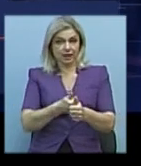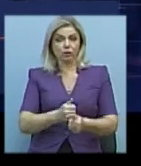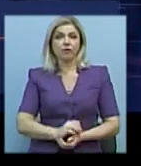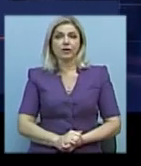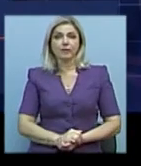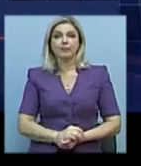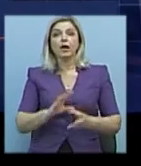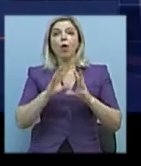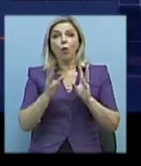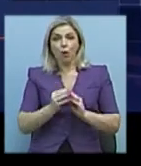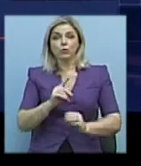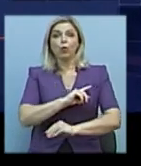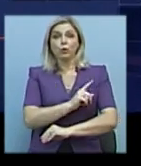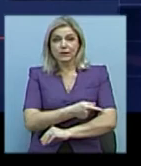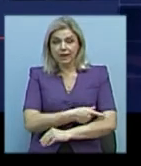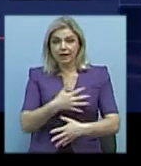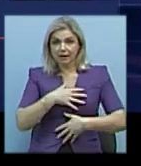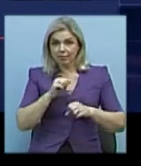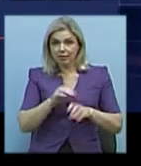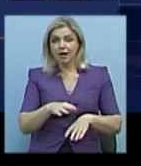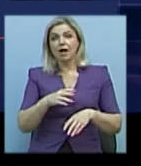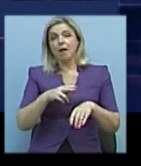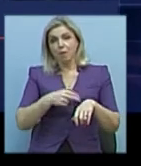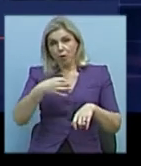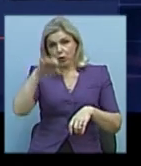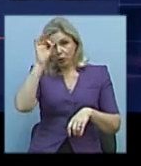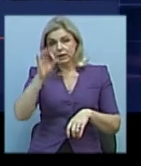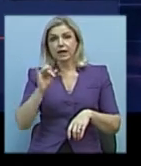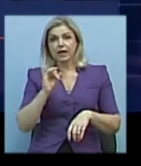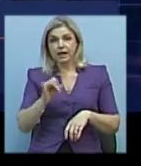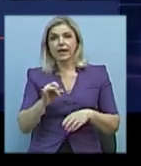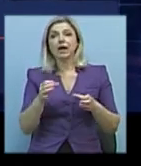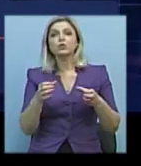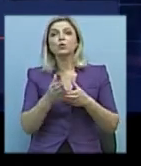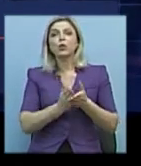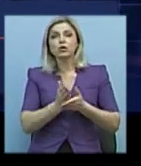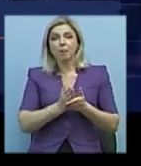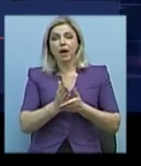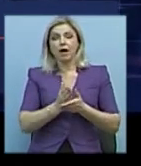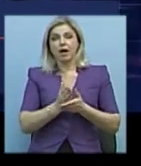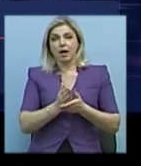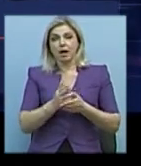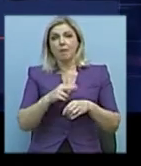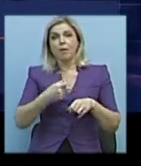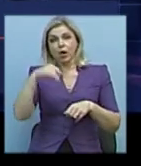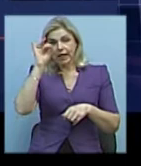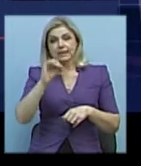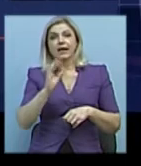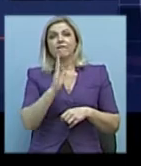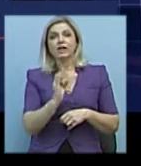Спільними зусиллями нарядів патрульної поліції та співробітників сектору реагування патрульної поліції Вітовського